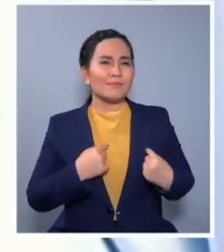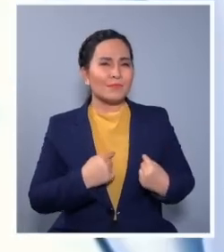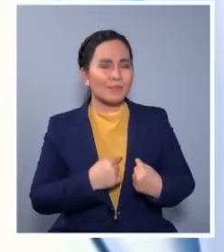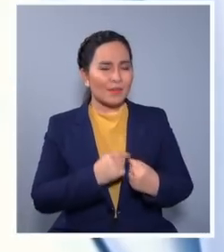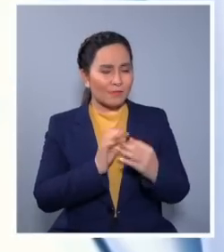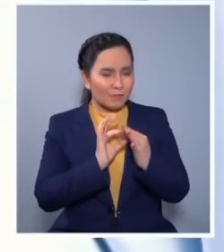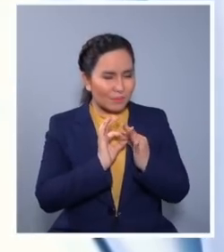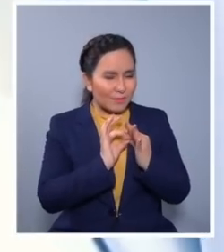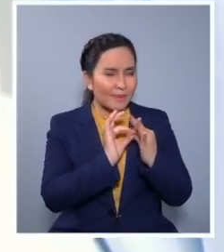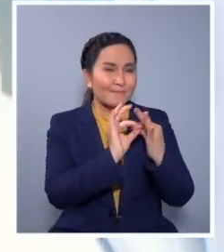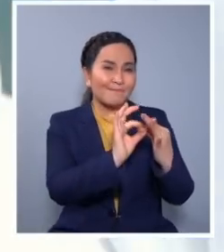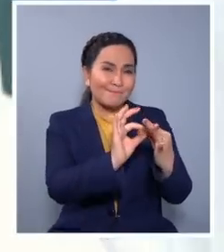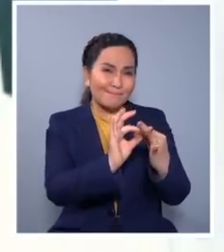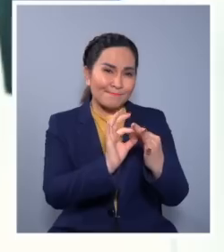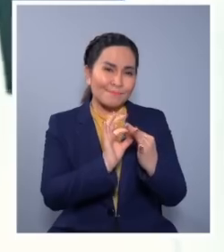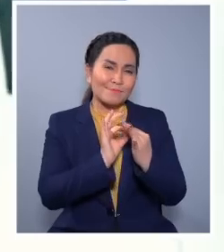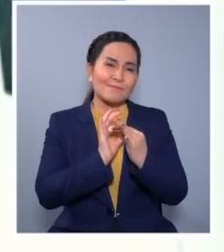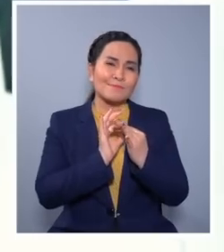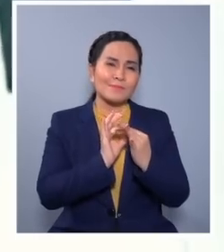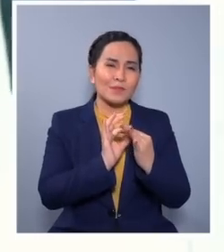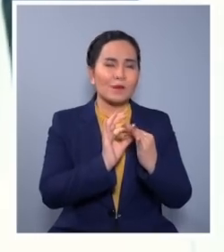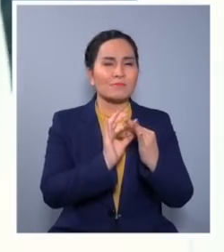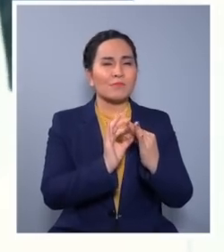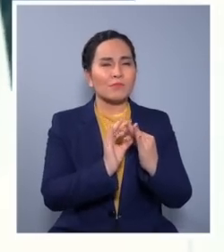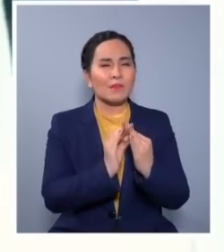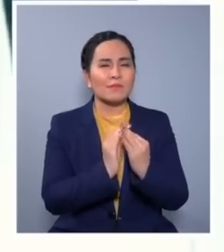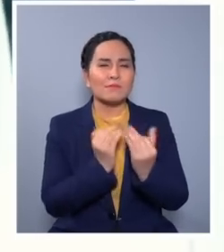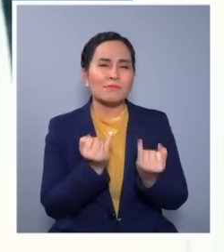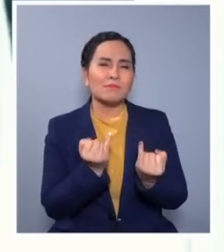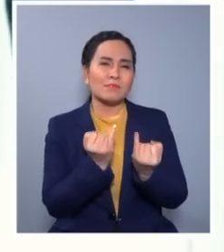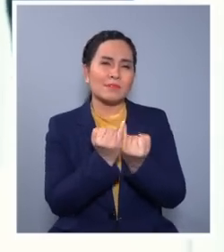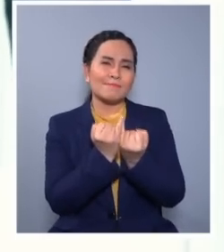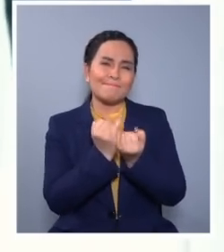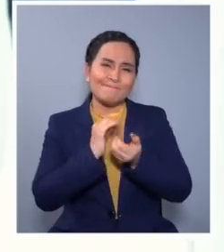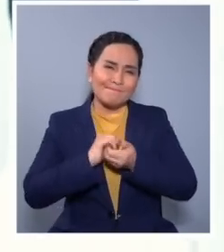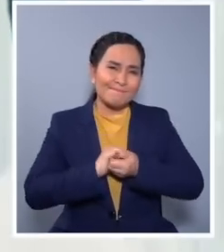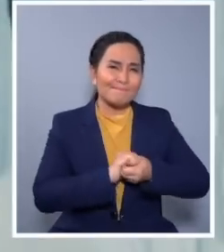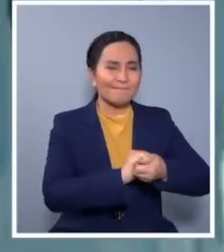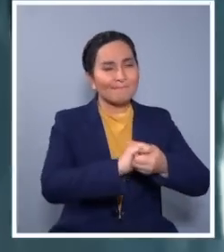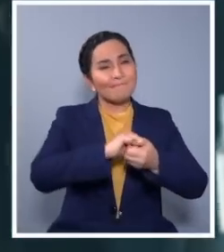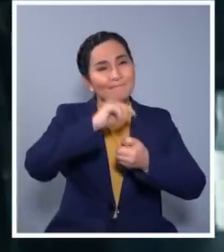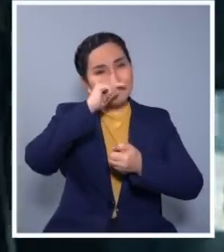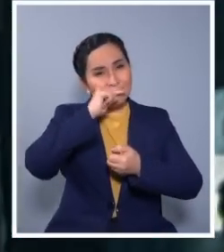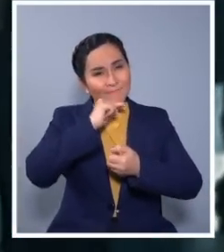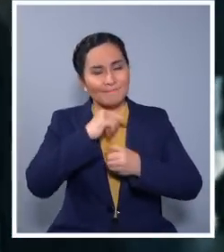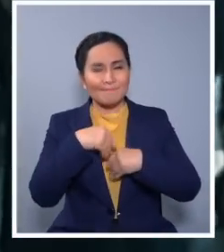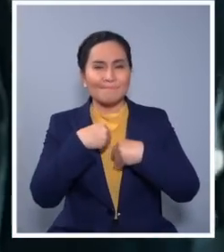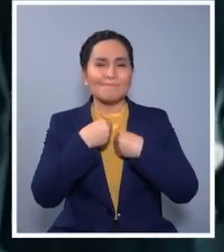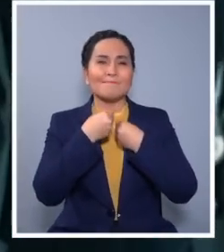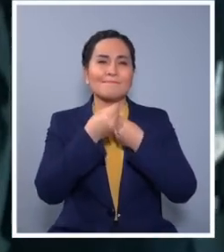ความห่วงใยซึ่งกันความผูกพันของไทยให้ไท